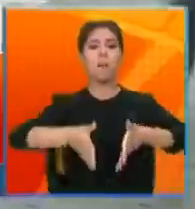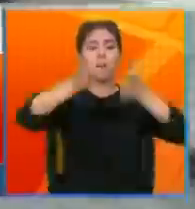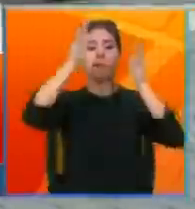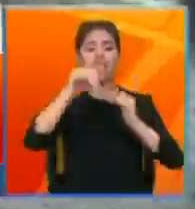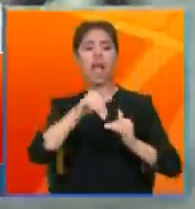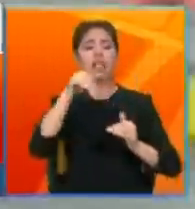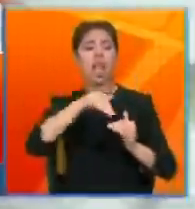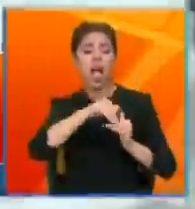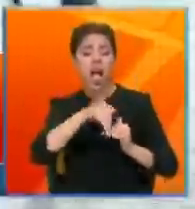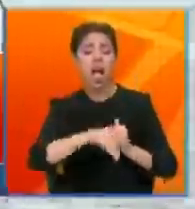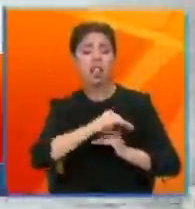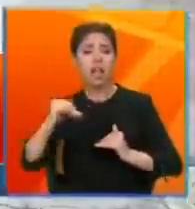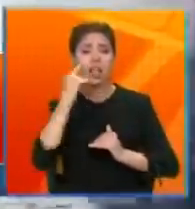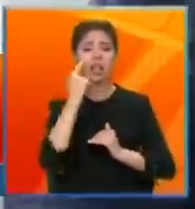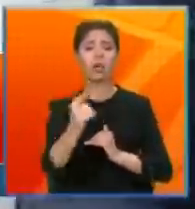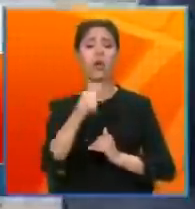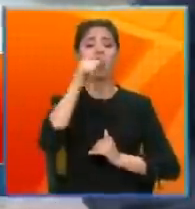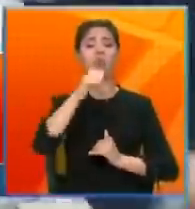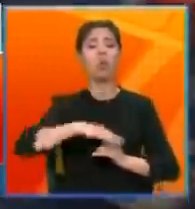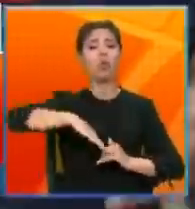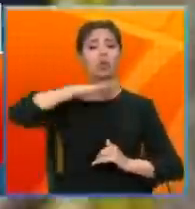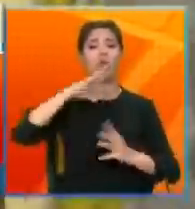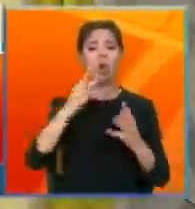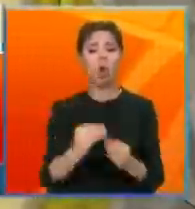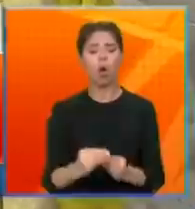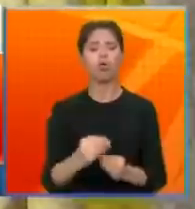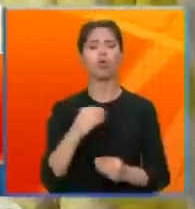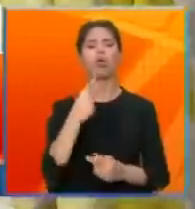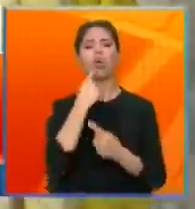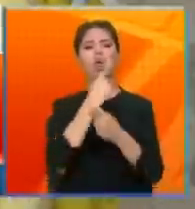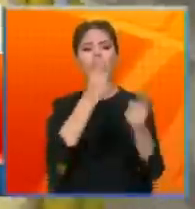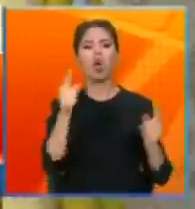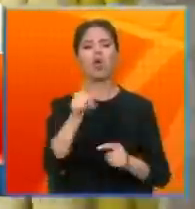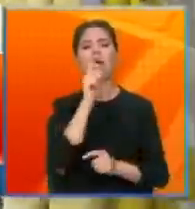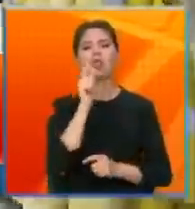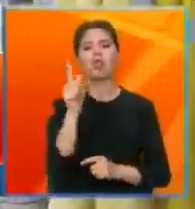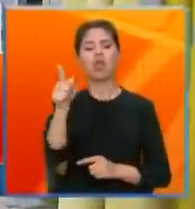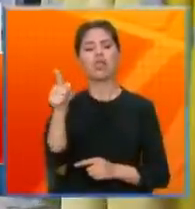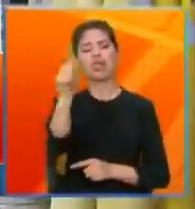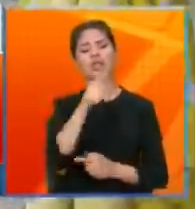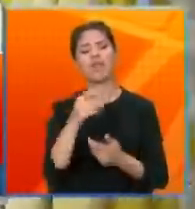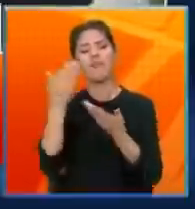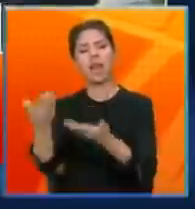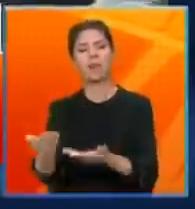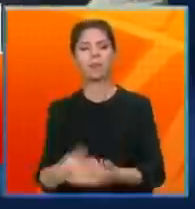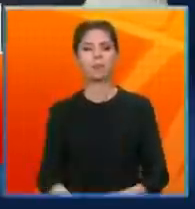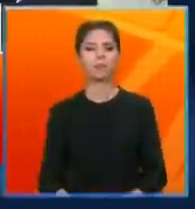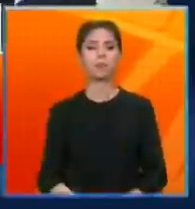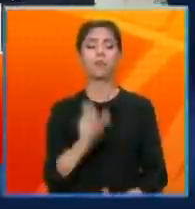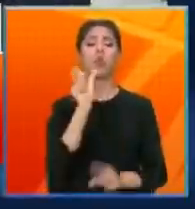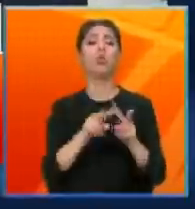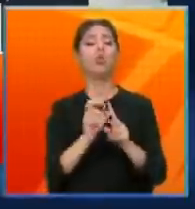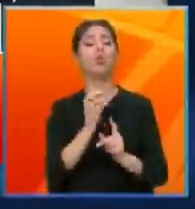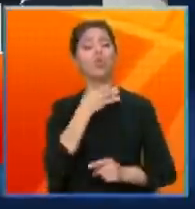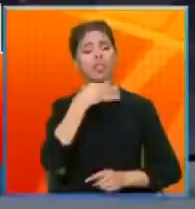zemin katının su dolduğunu, su bastığını söyleyelim diyelim ve sözü yeniden stüdyoya bırakalım. Umut'a